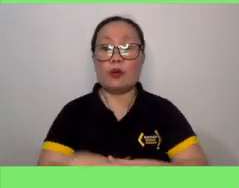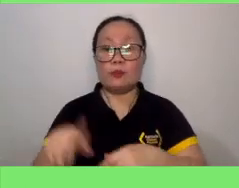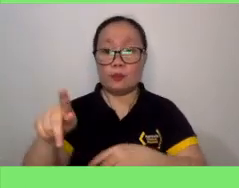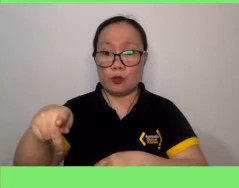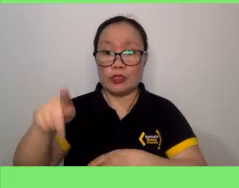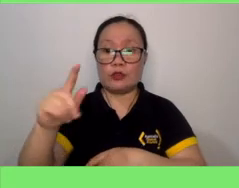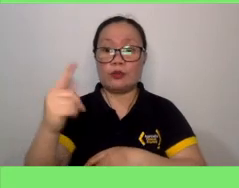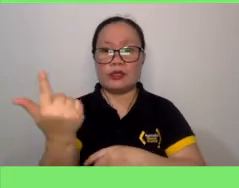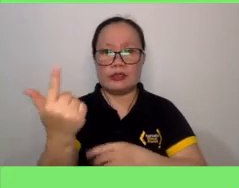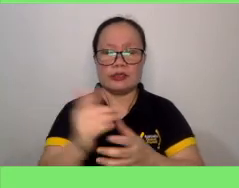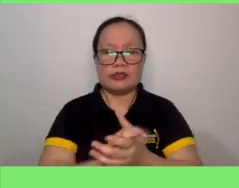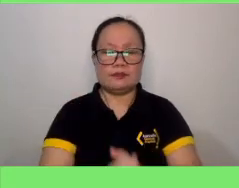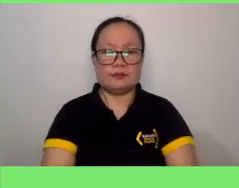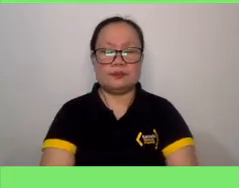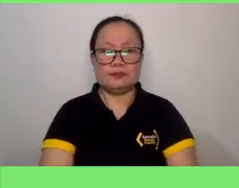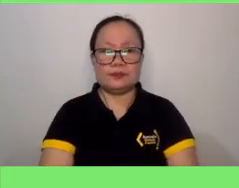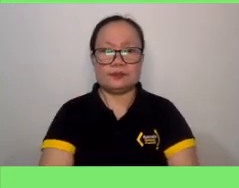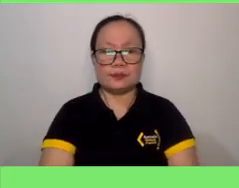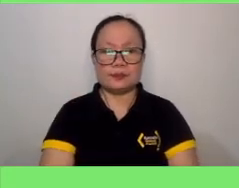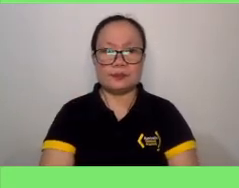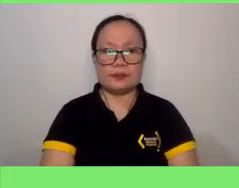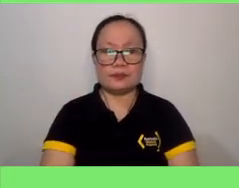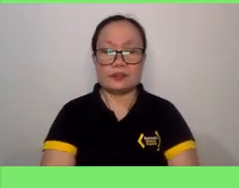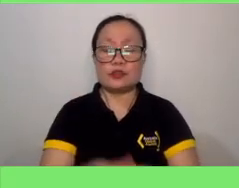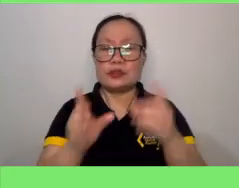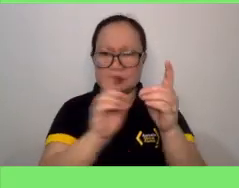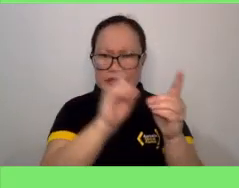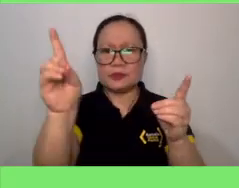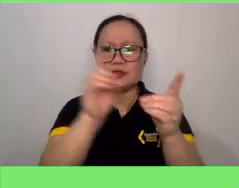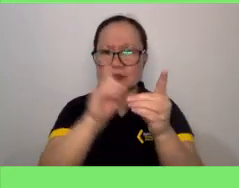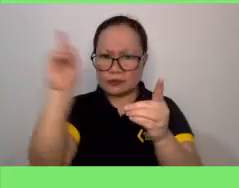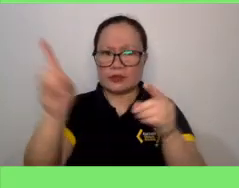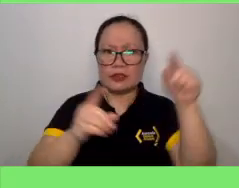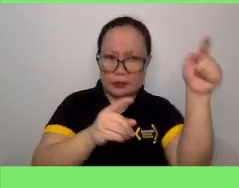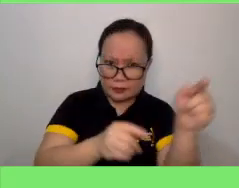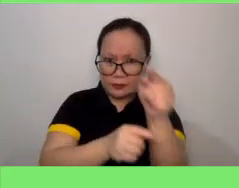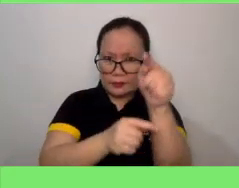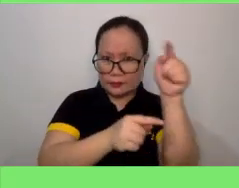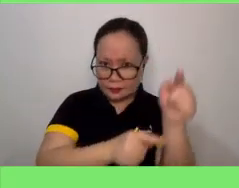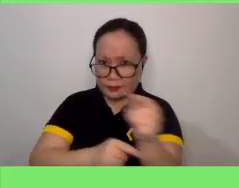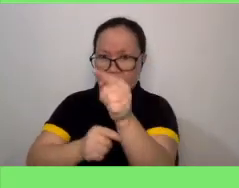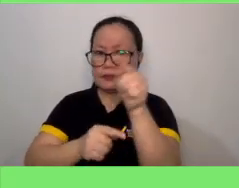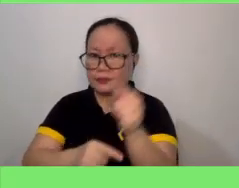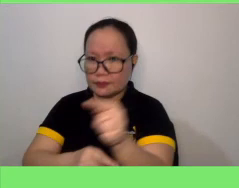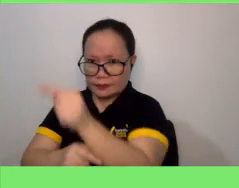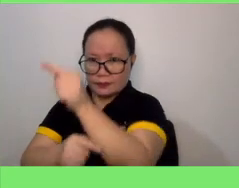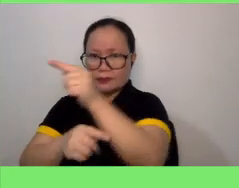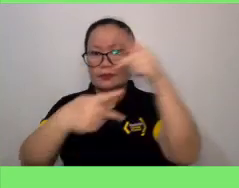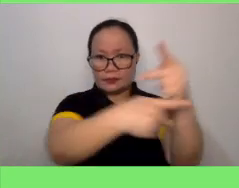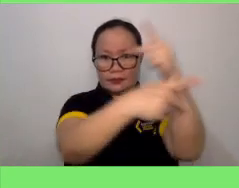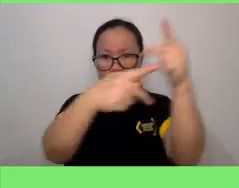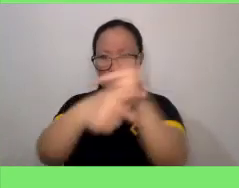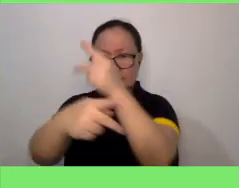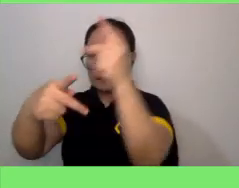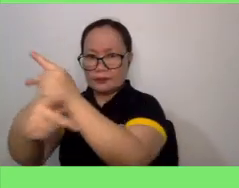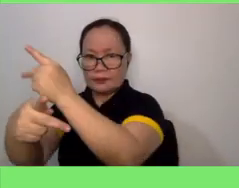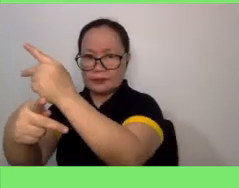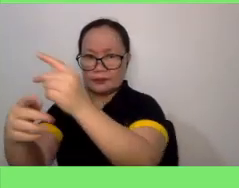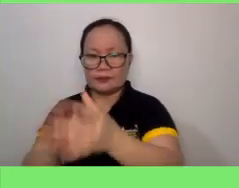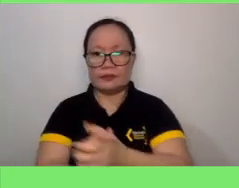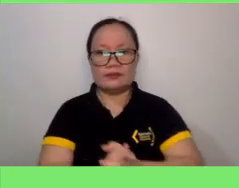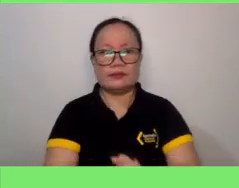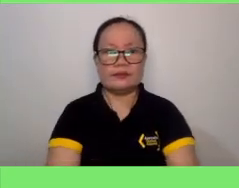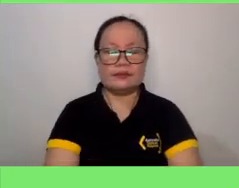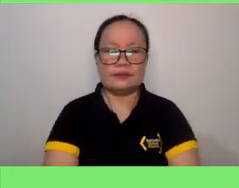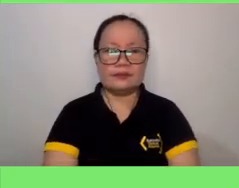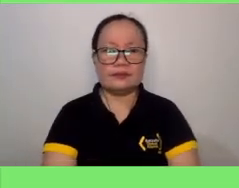nyo na yung distributive property, pwede nyo po yun i-apply dito. Okay? Distribute mo lang siya sa lahat. Multiply mo siya dyan sa second